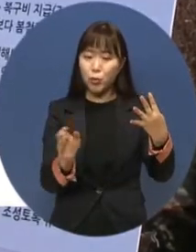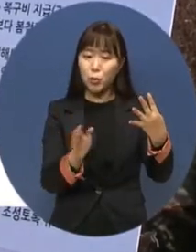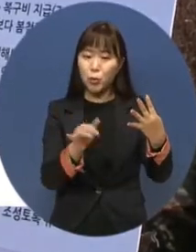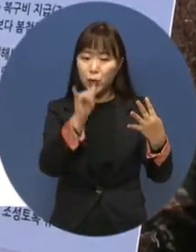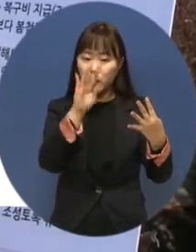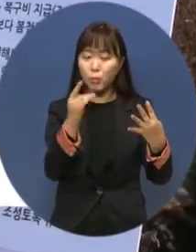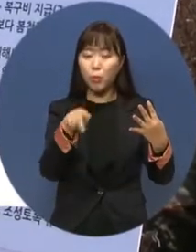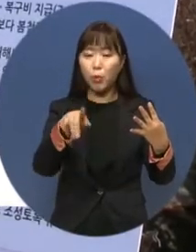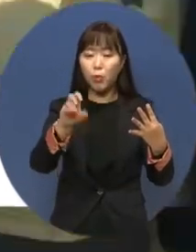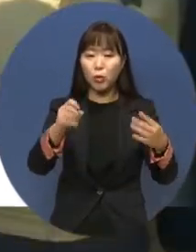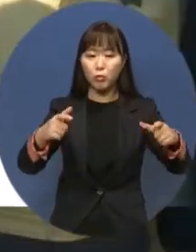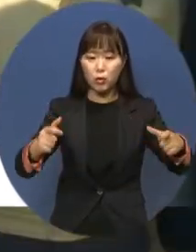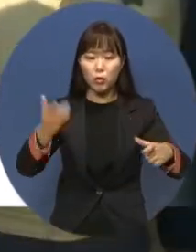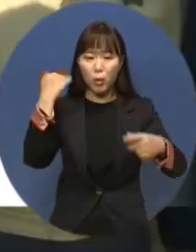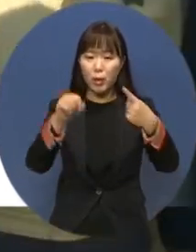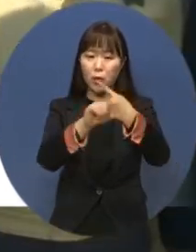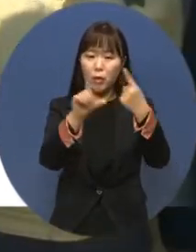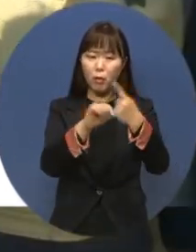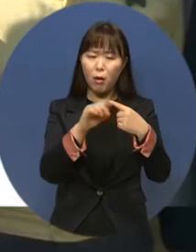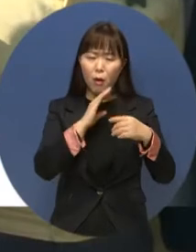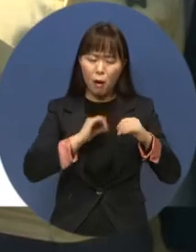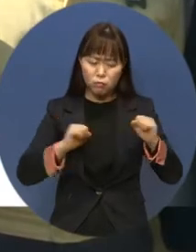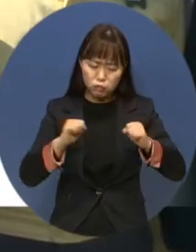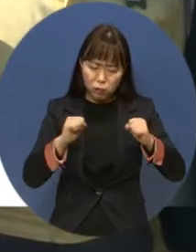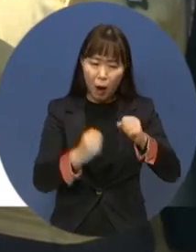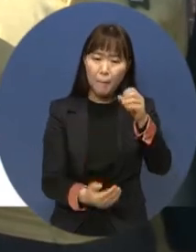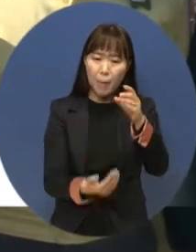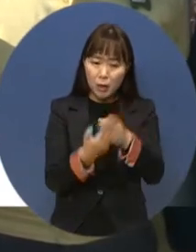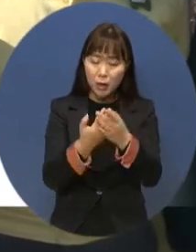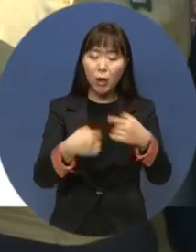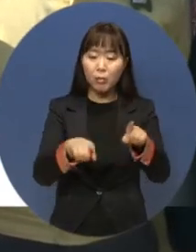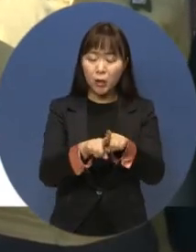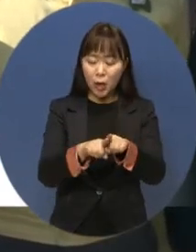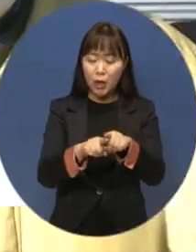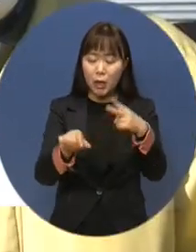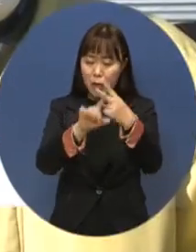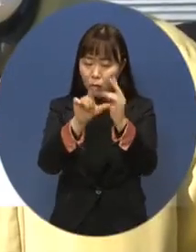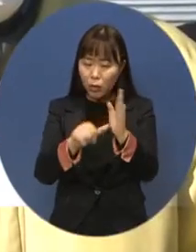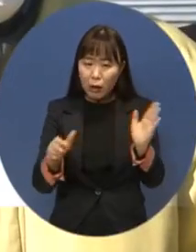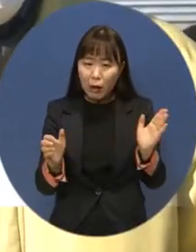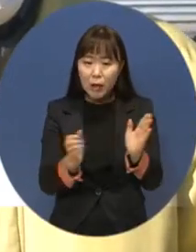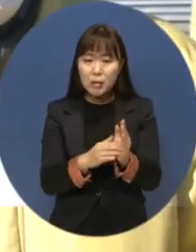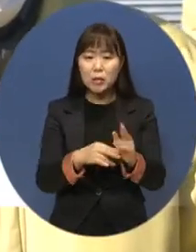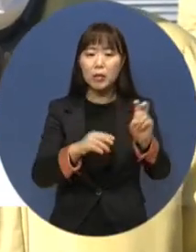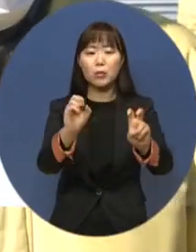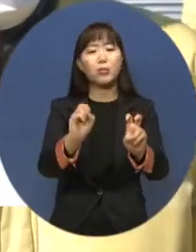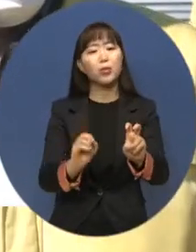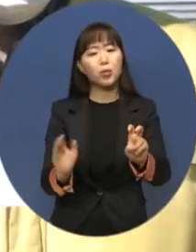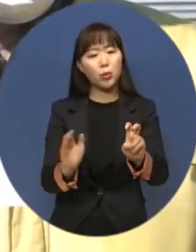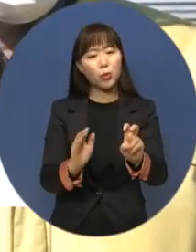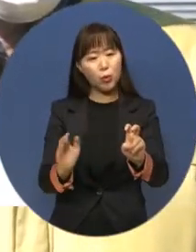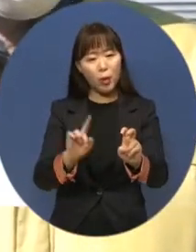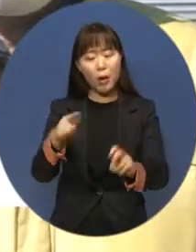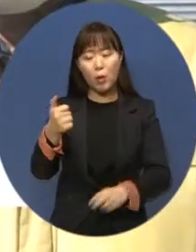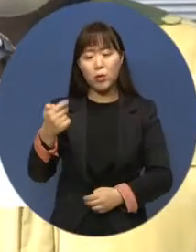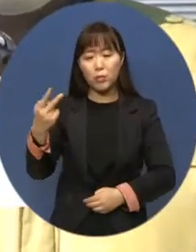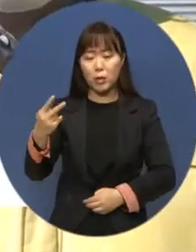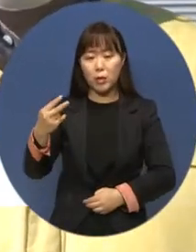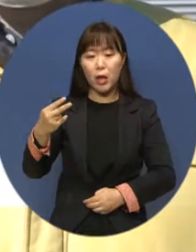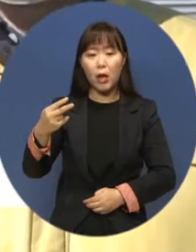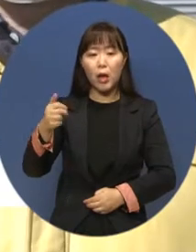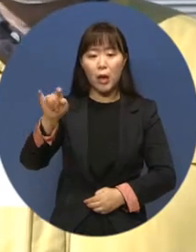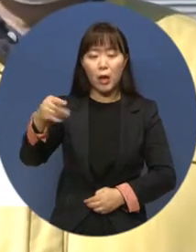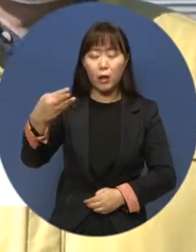있는 보성군 은 지난 1월 한파가 발생해 지난달까지 재배 면적의 20% 인 152 핵